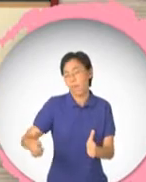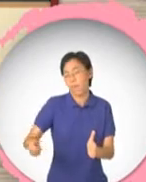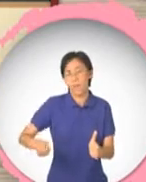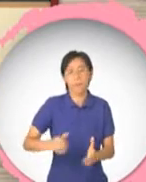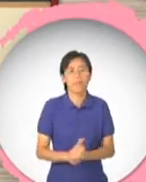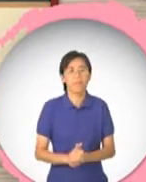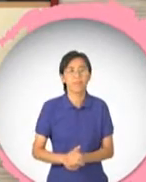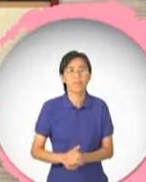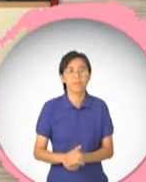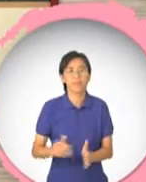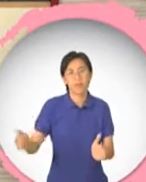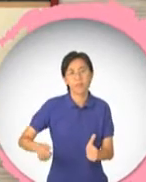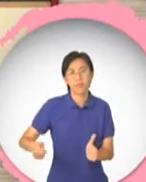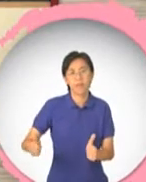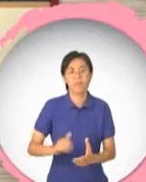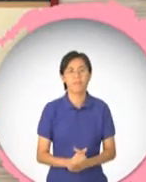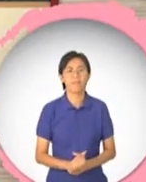ต้องเทอีกแน่เลย